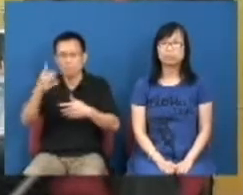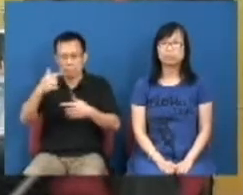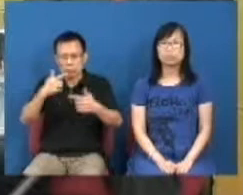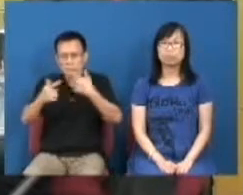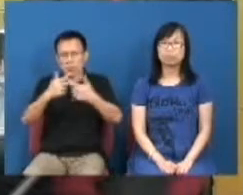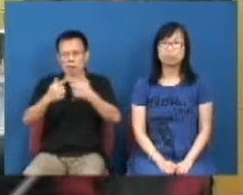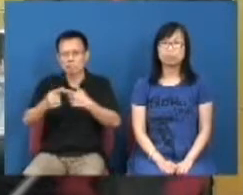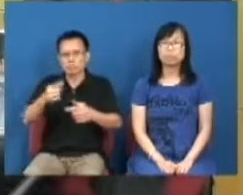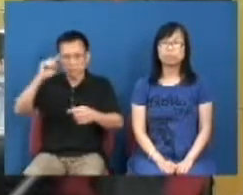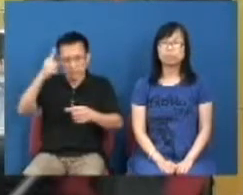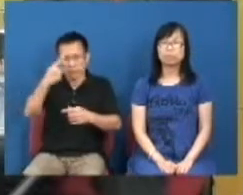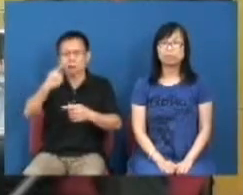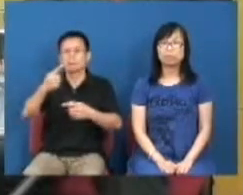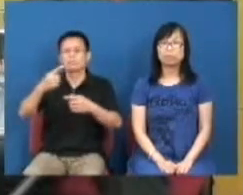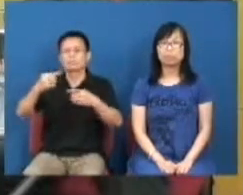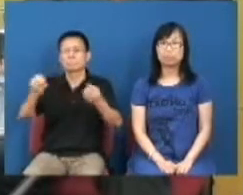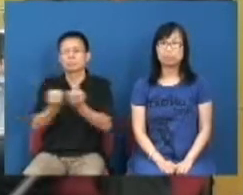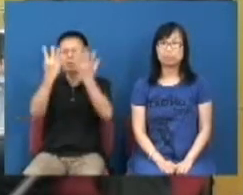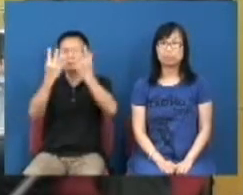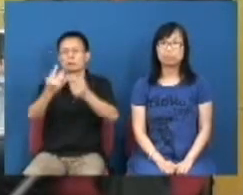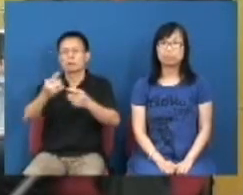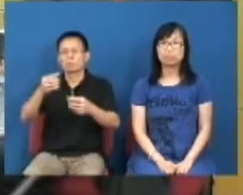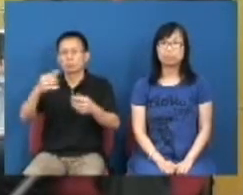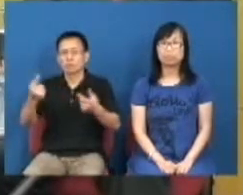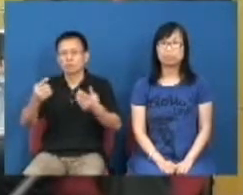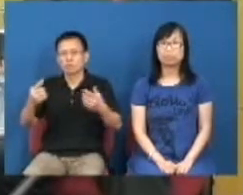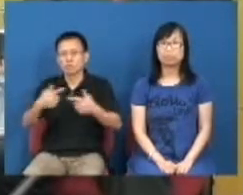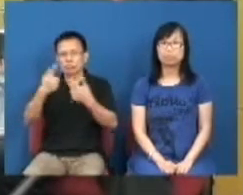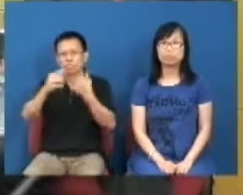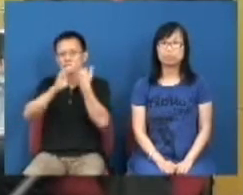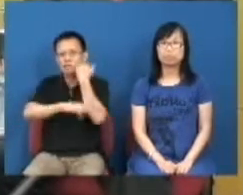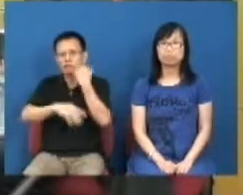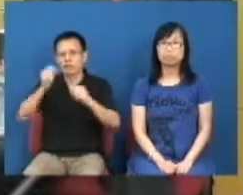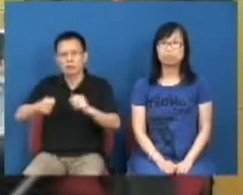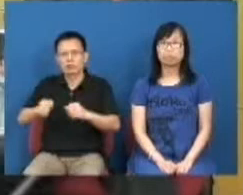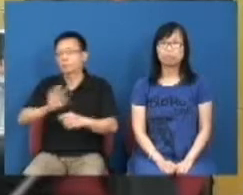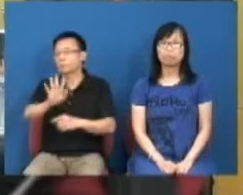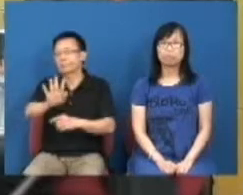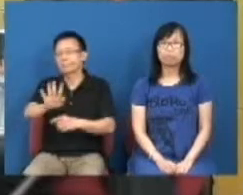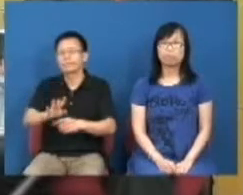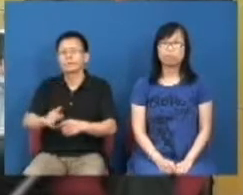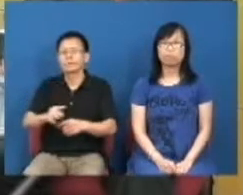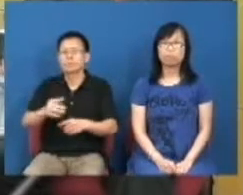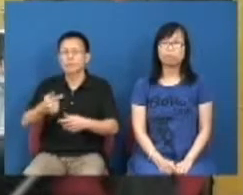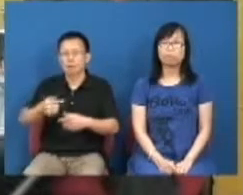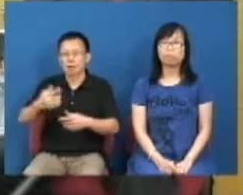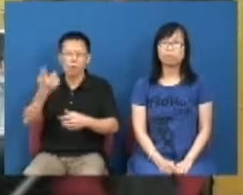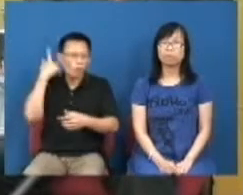通真係一下就即刻大家去到見官咩？係、 嗯、 咯、 嗯。 當然好可能佢哋裏頭有好多嘅積怨啦，係